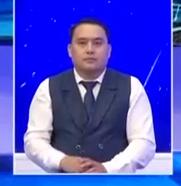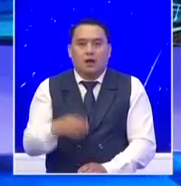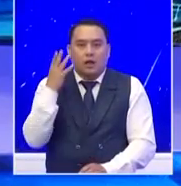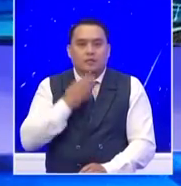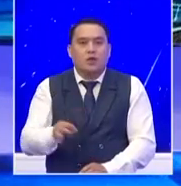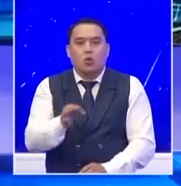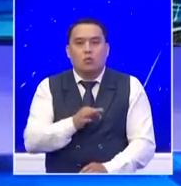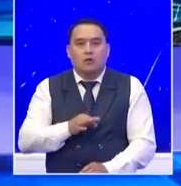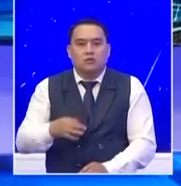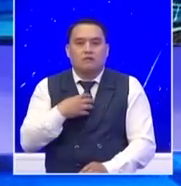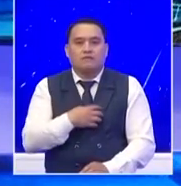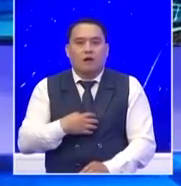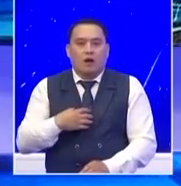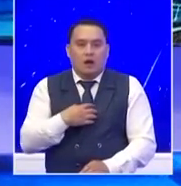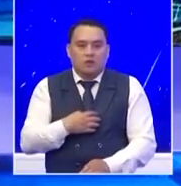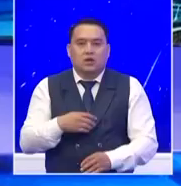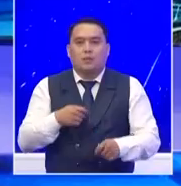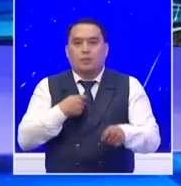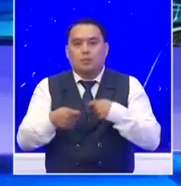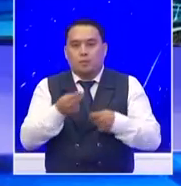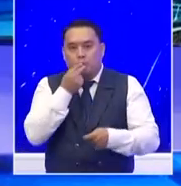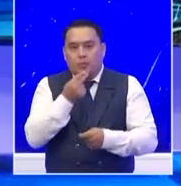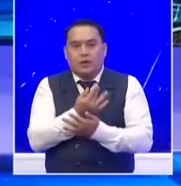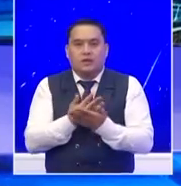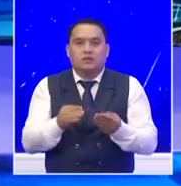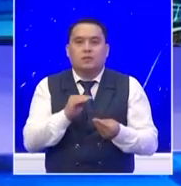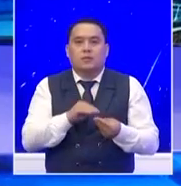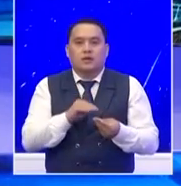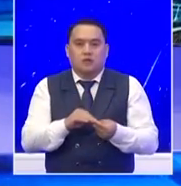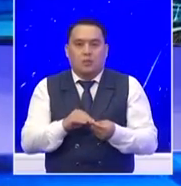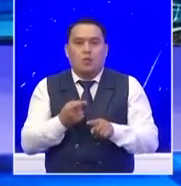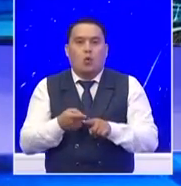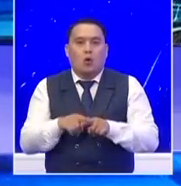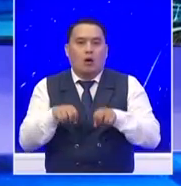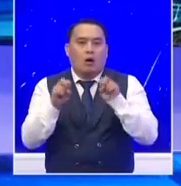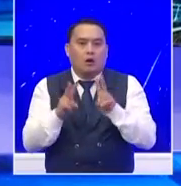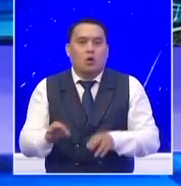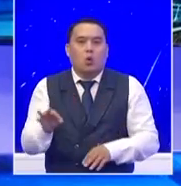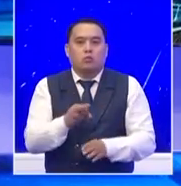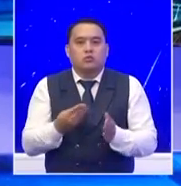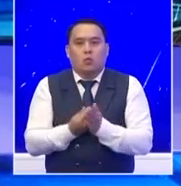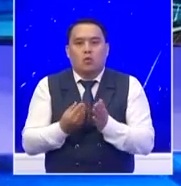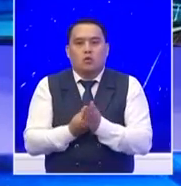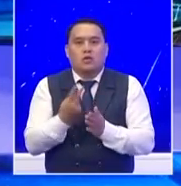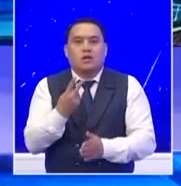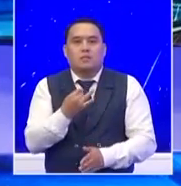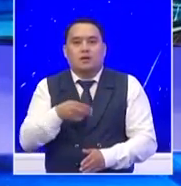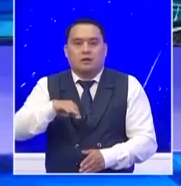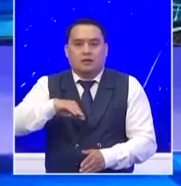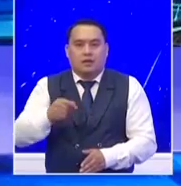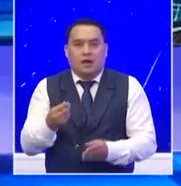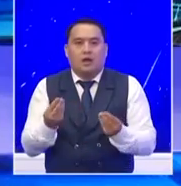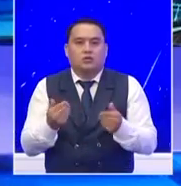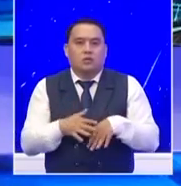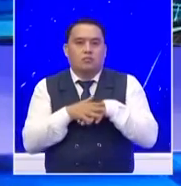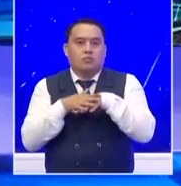Жалғастырамыз. Алматы облысында әлеуметтік маңызы бар азық-түлік бағалары тұрақты. Бұл үшін арнайы облыстық бюджеттен 2 миллиард теңге бөлінген.